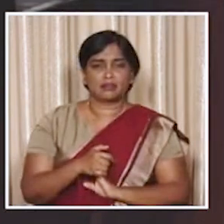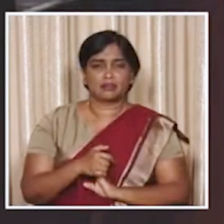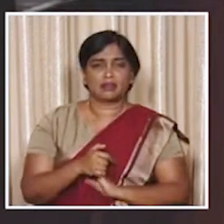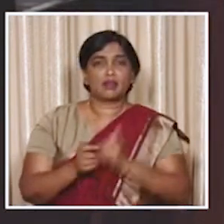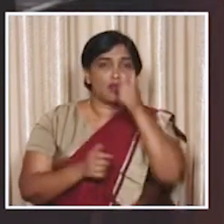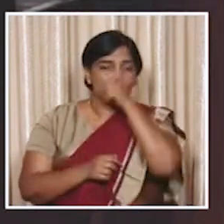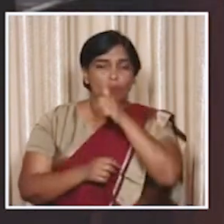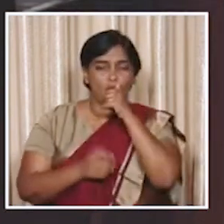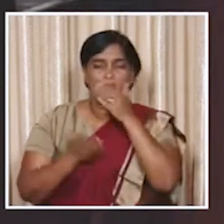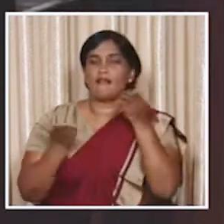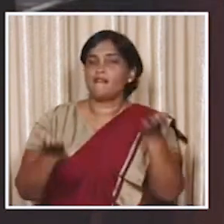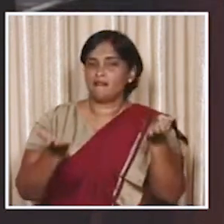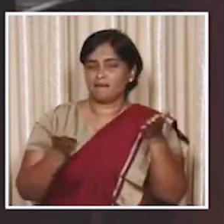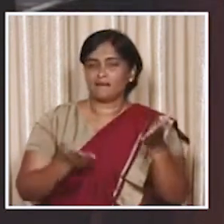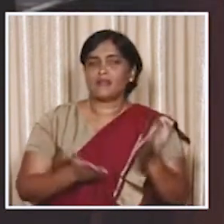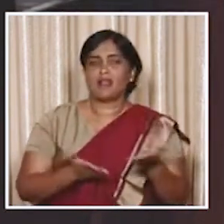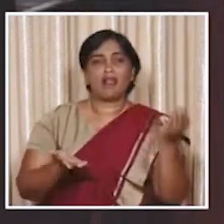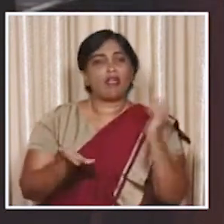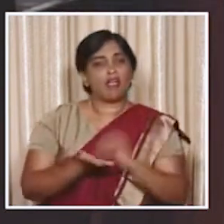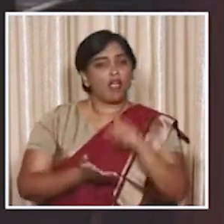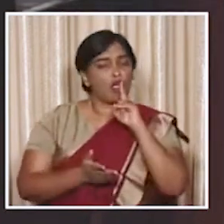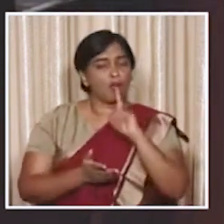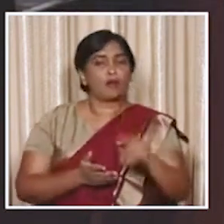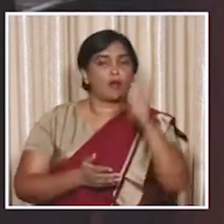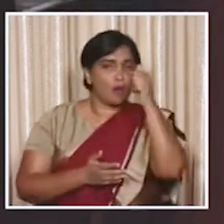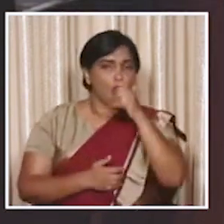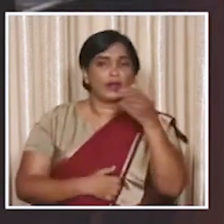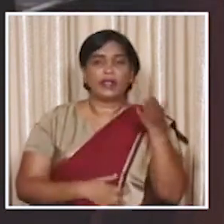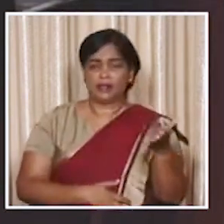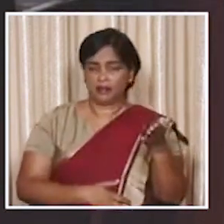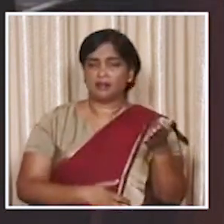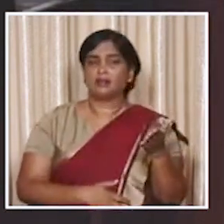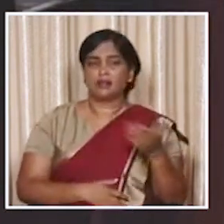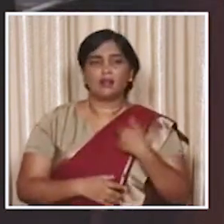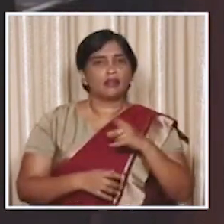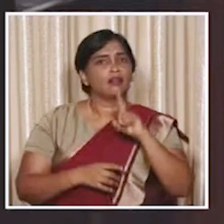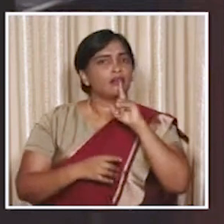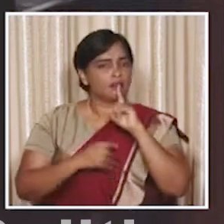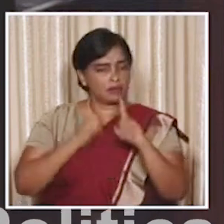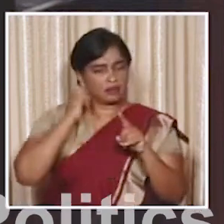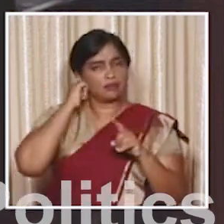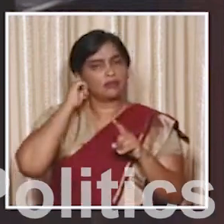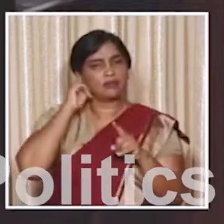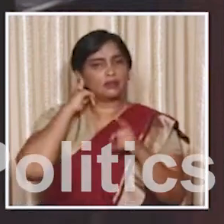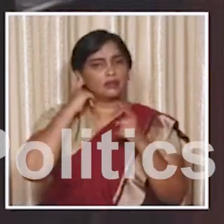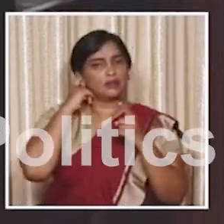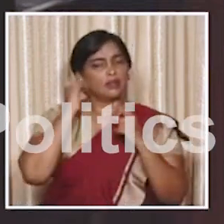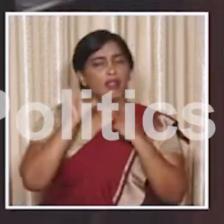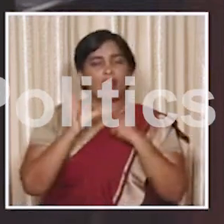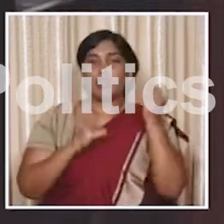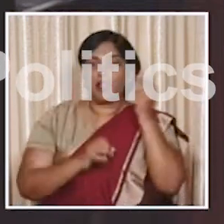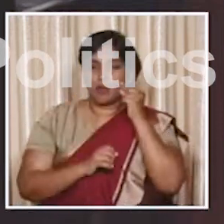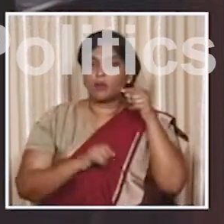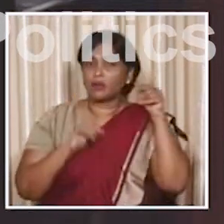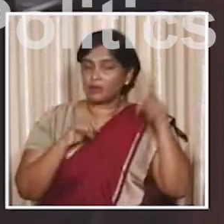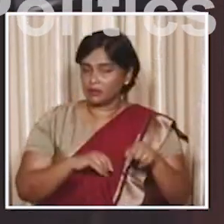හොරු ඉන්නවා කියලා. ආපෞසරයක් කියන හොරු ඉන්නවා කියලා. අපි අහනවා අනුර කුමාර දිසානායකගෙන්